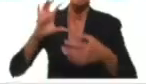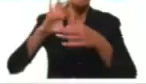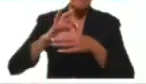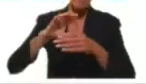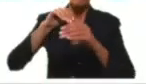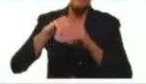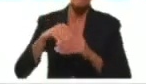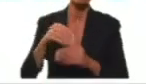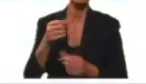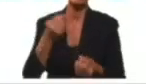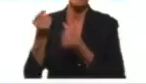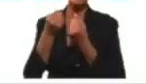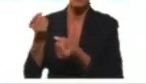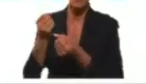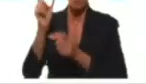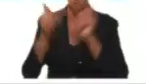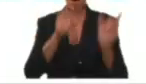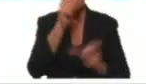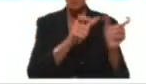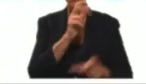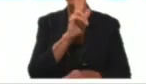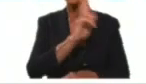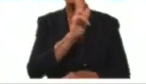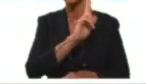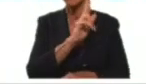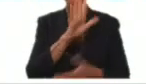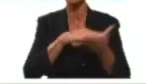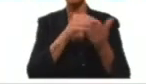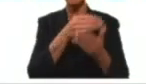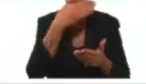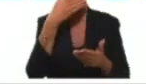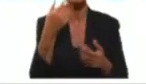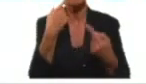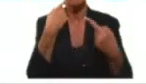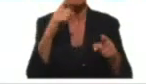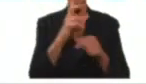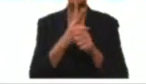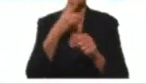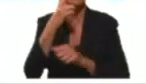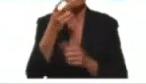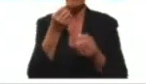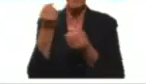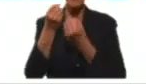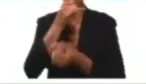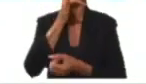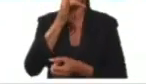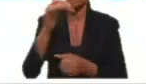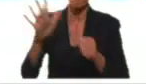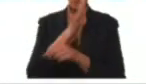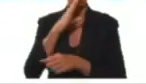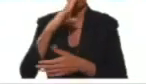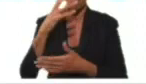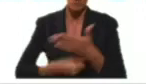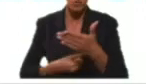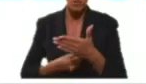Wykluczenie, które dotyczy osób, które ze względu na to, że nie ma odpowiedniej dostępności transportu, nie mogą w pełni